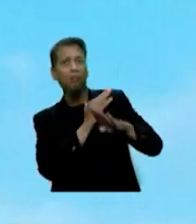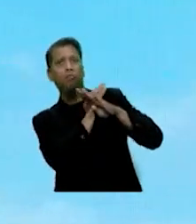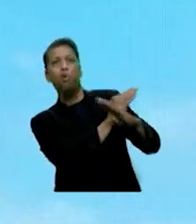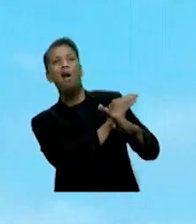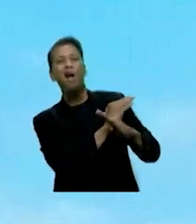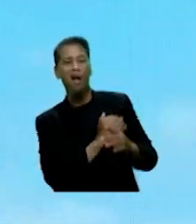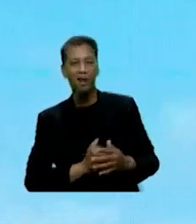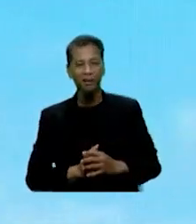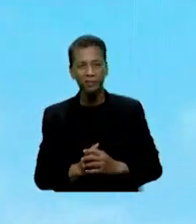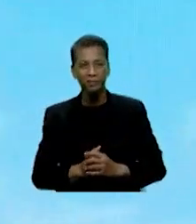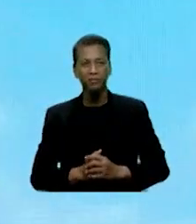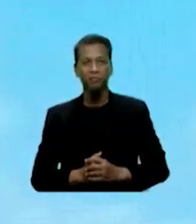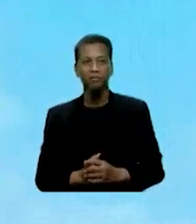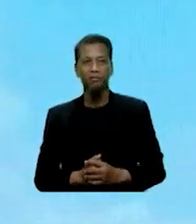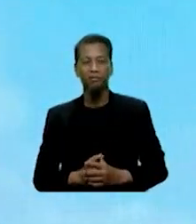Rempang dan Galang.